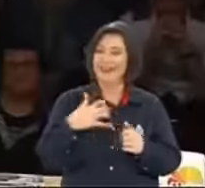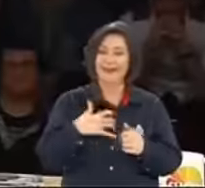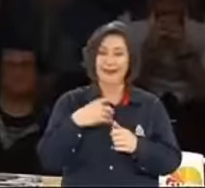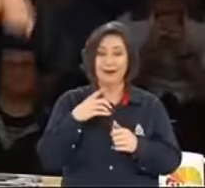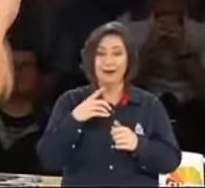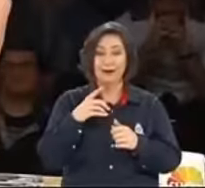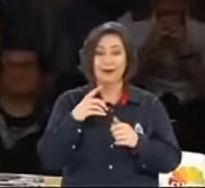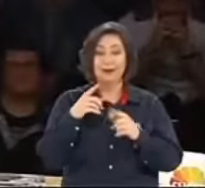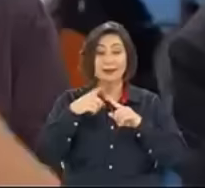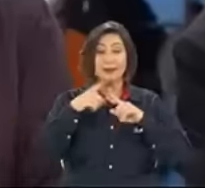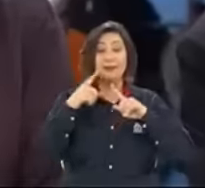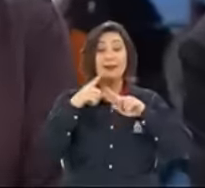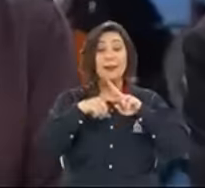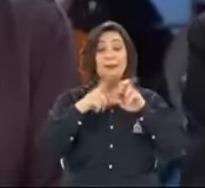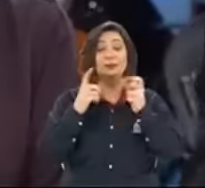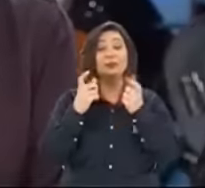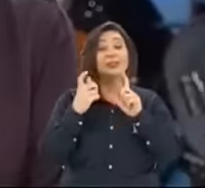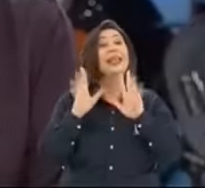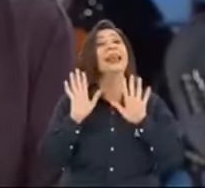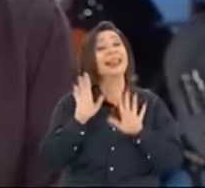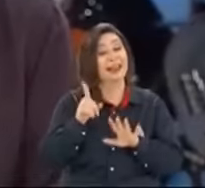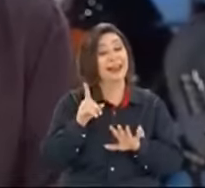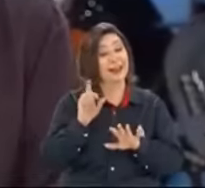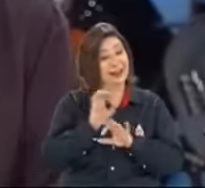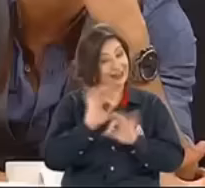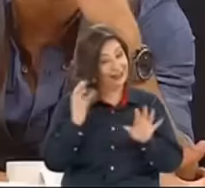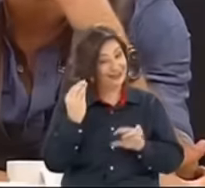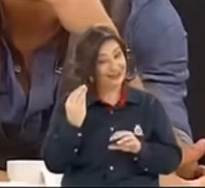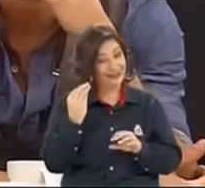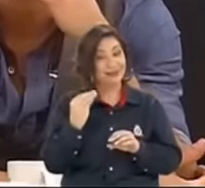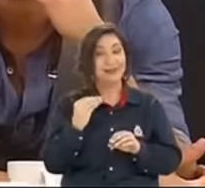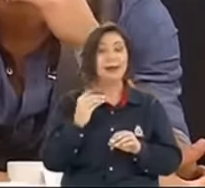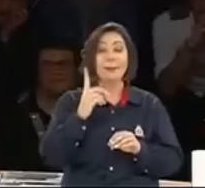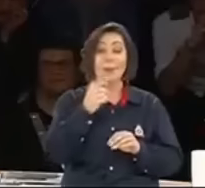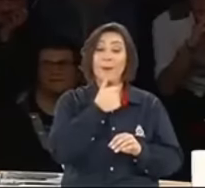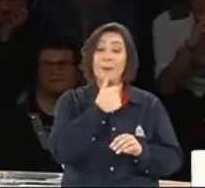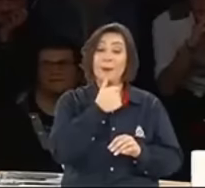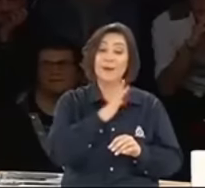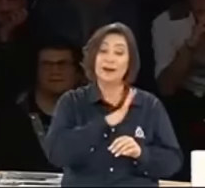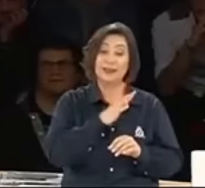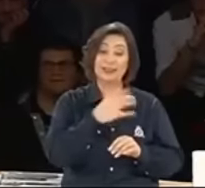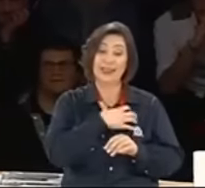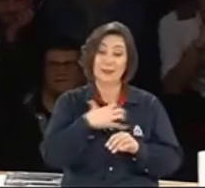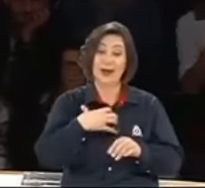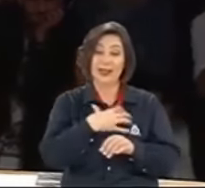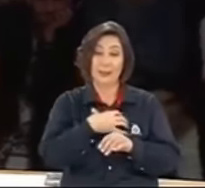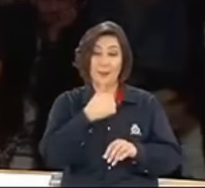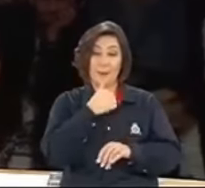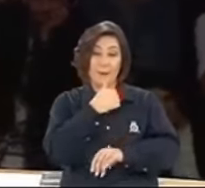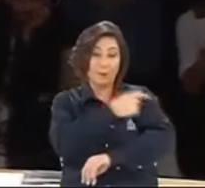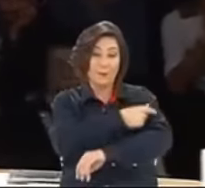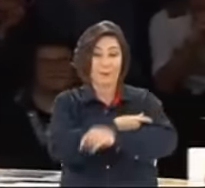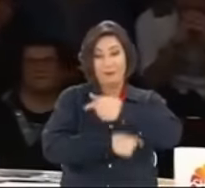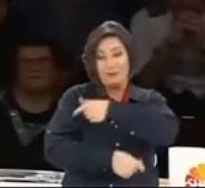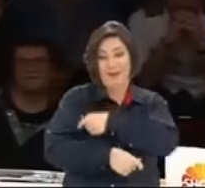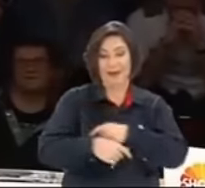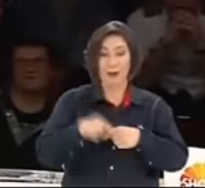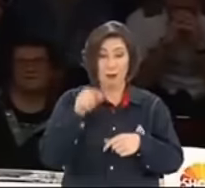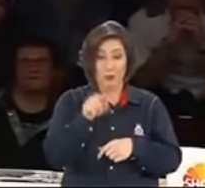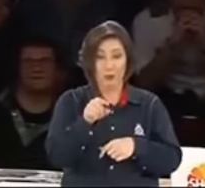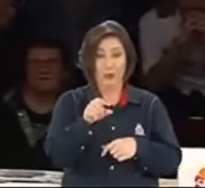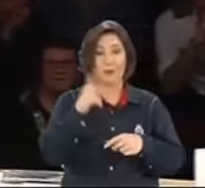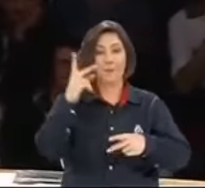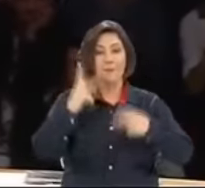değil değil mi? Aynen. Canım of iyiydi bu. Bu iyiydi. Canım annemle bitirmedik. Bir de babamı var. Canım ya, annem baba. Bu canım evet. Annem baba. Bak yani.